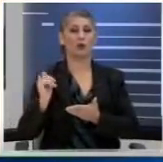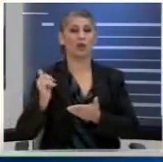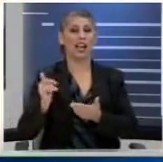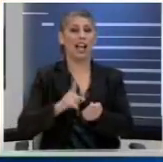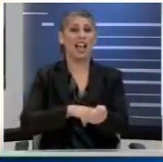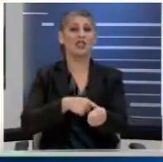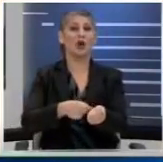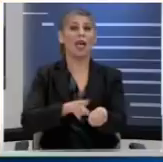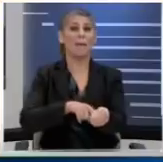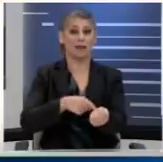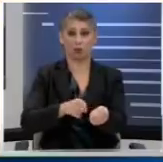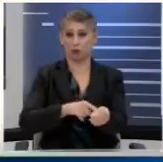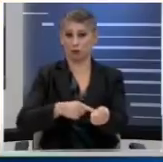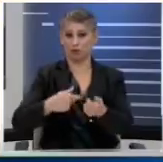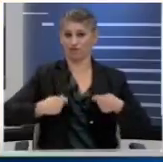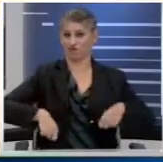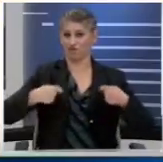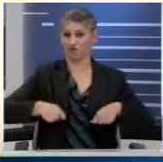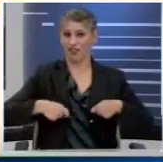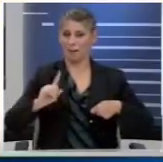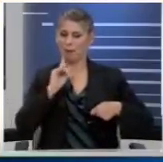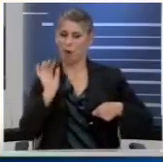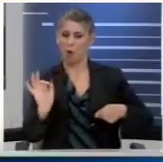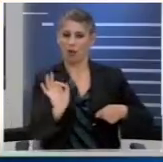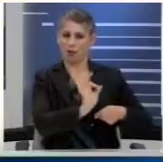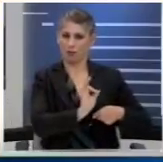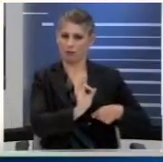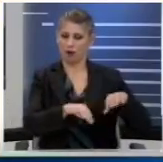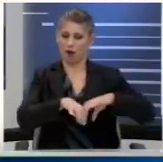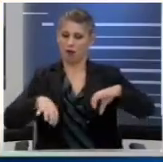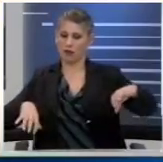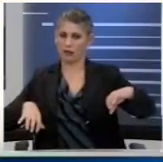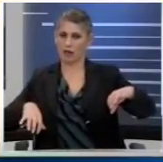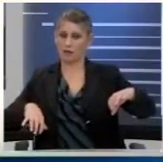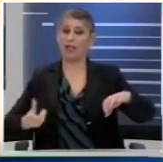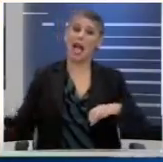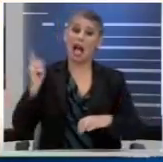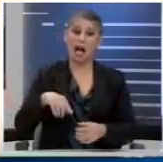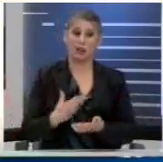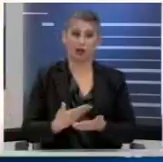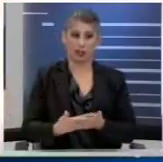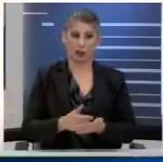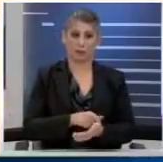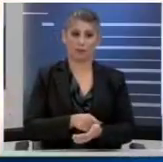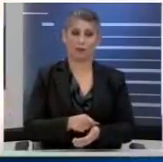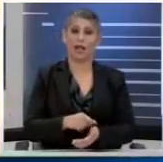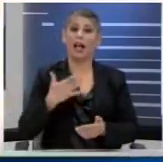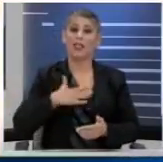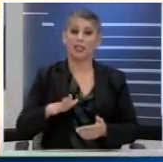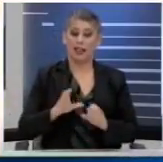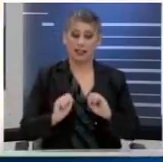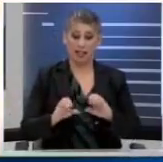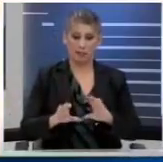μολύνουν τους γαλαζοαίματος. Το άλλο στοιχείο είναι ότι θέλετε την εκπαίδευση προσδεδεμένη